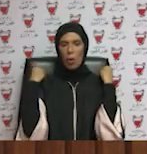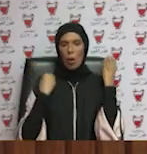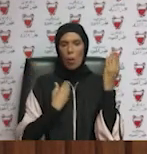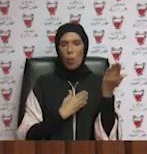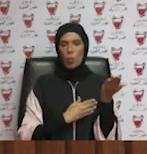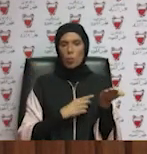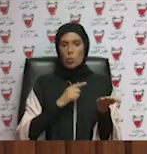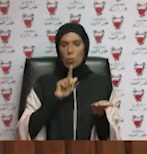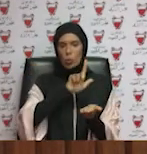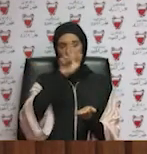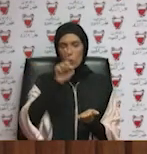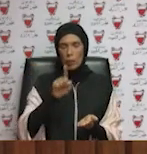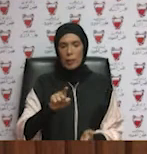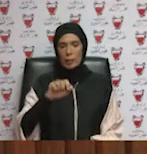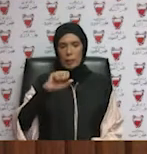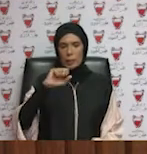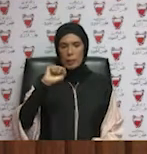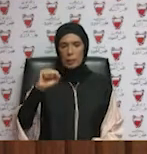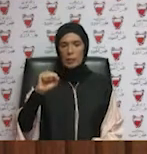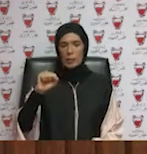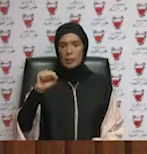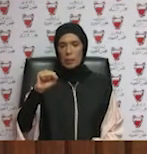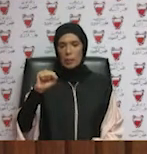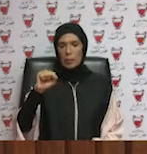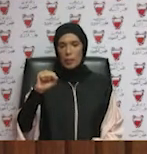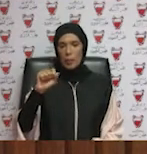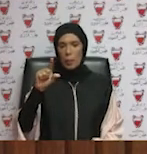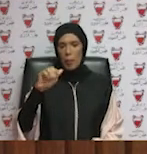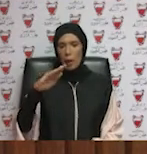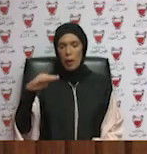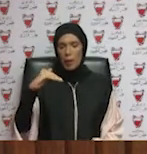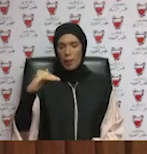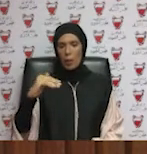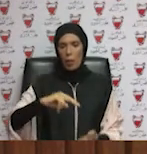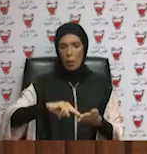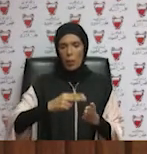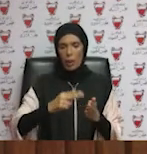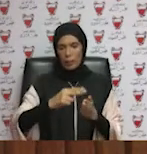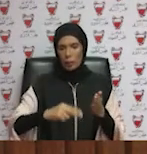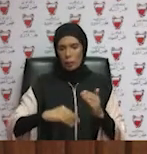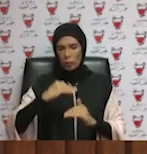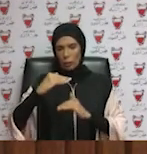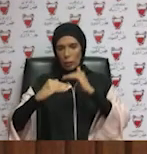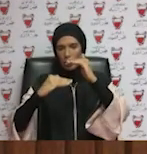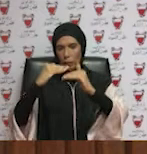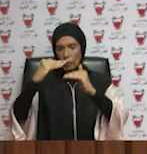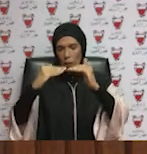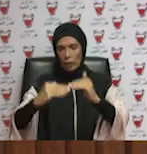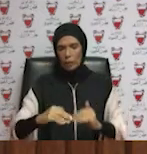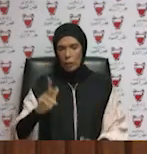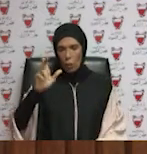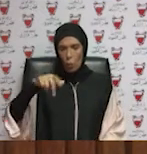العضو صباح سالم الدوسري بشأن الإجراءات المتخذة والتطورات التي وصلت إليها